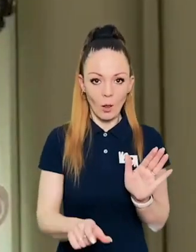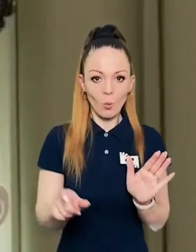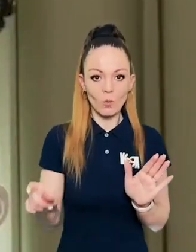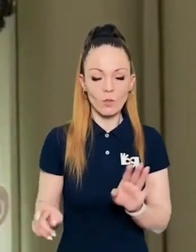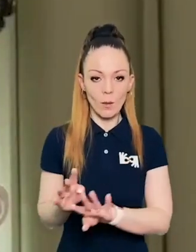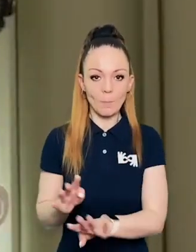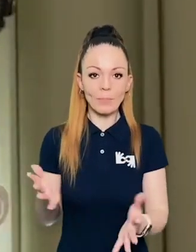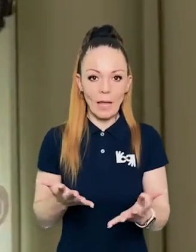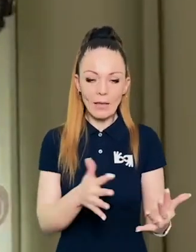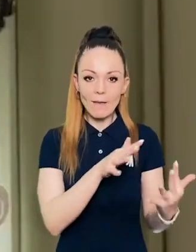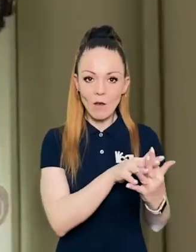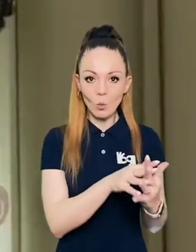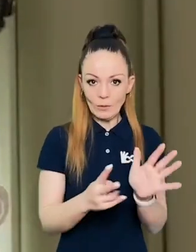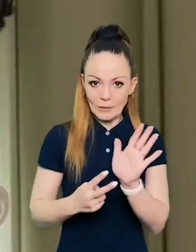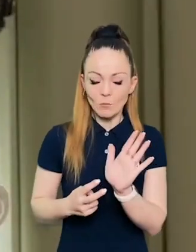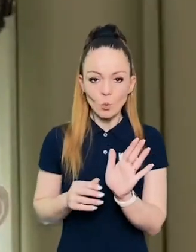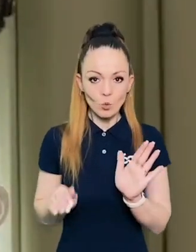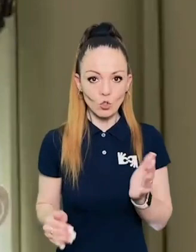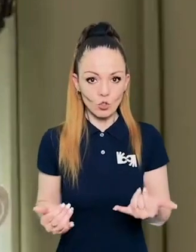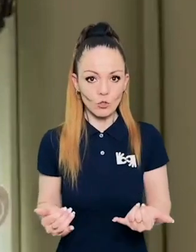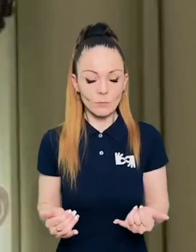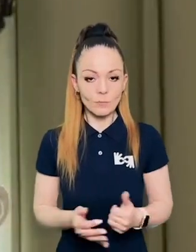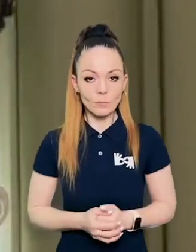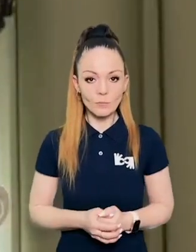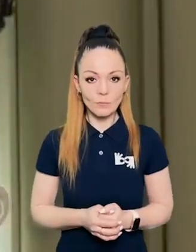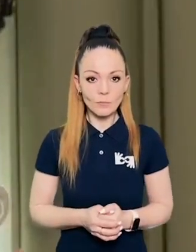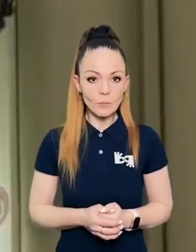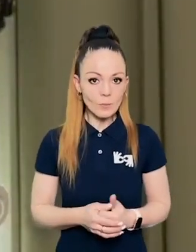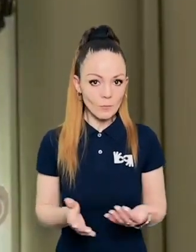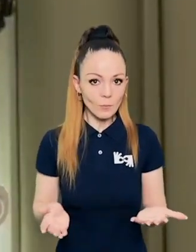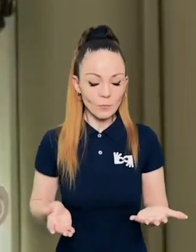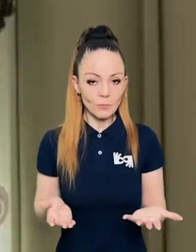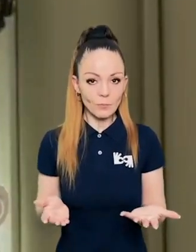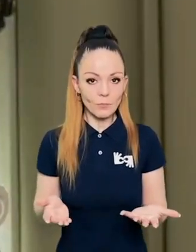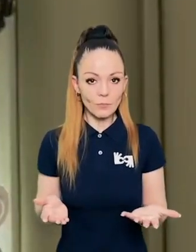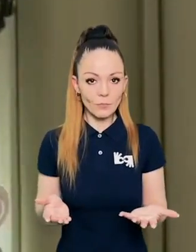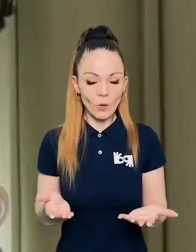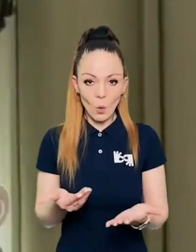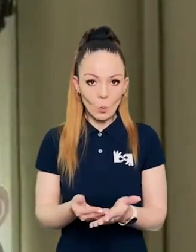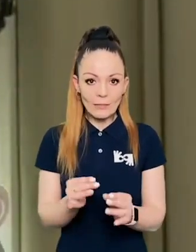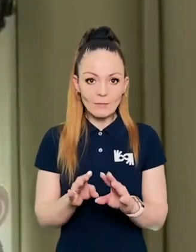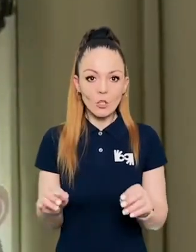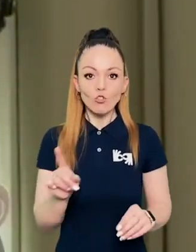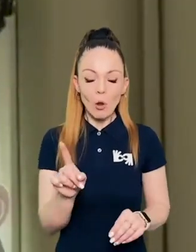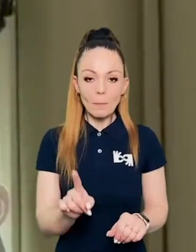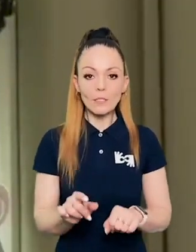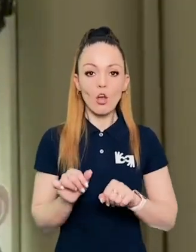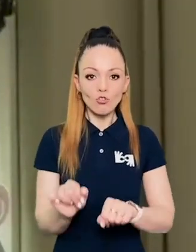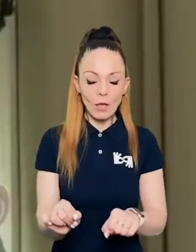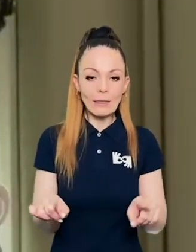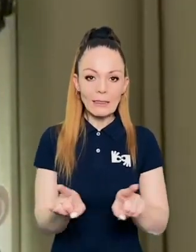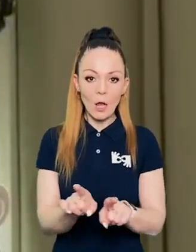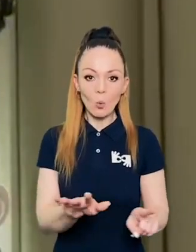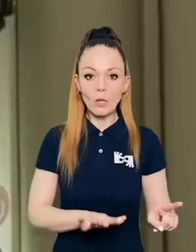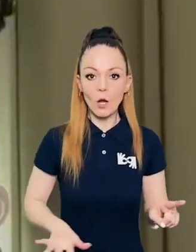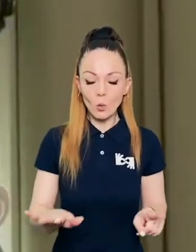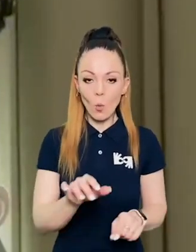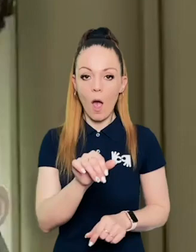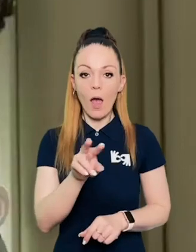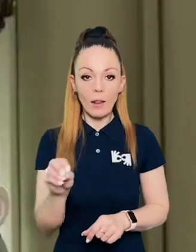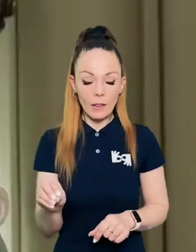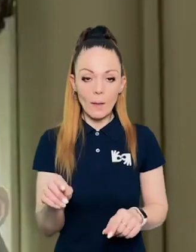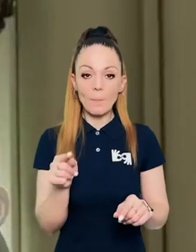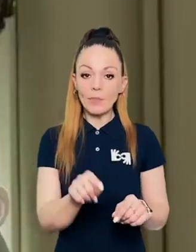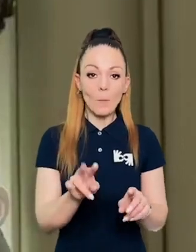роботи 700 тисяч людей, які воюють. 700 тисяч. Тобто, ну, ось і все,